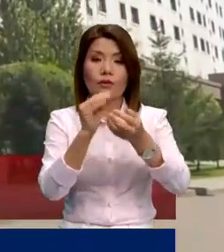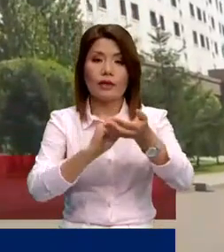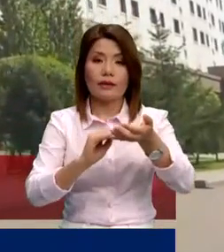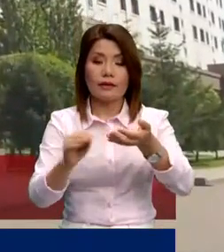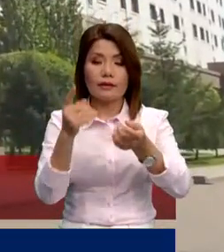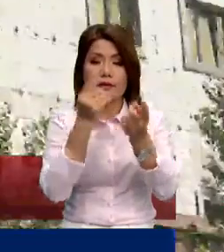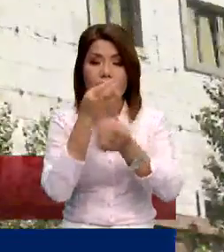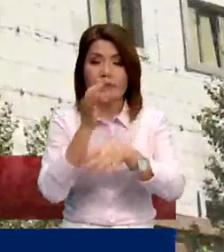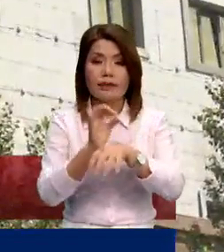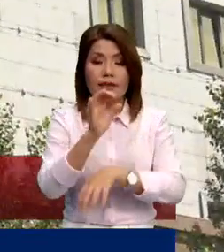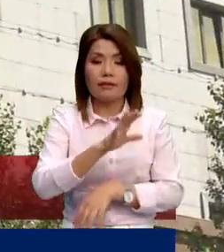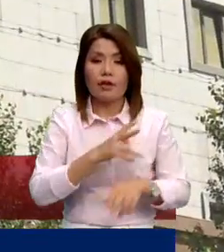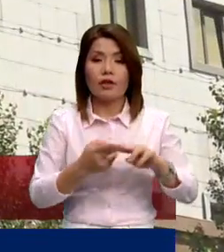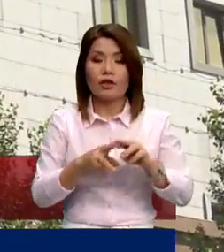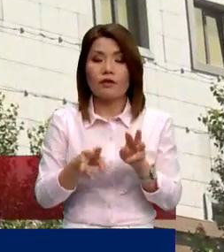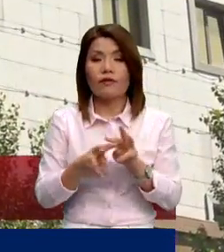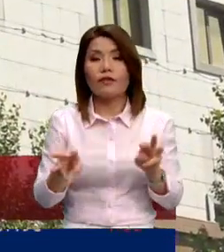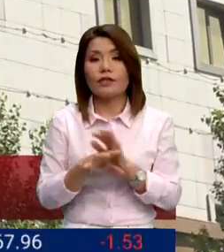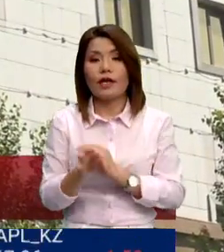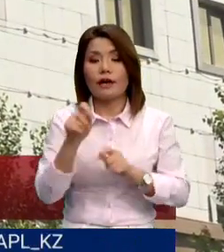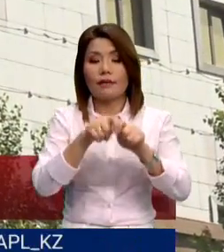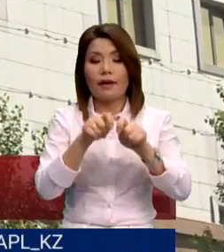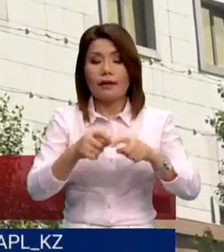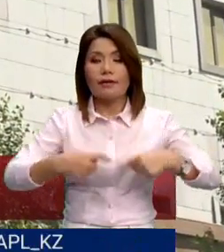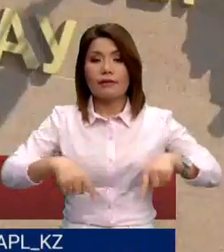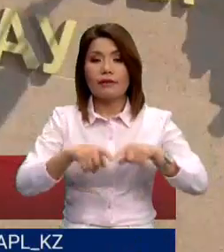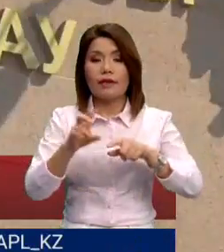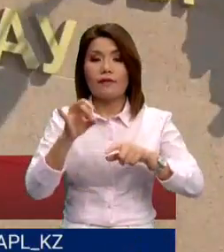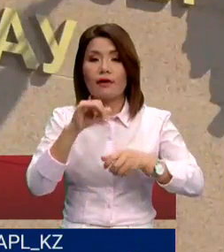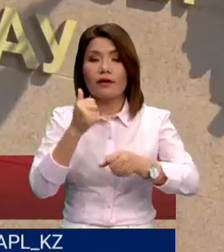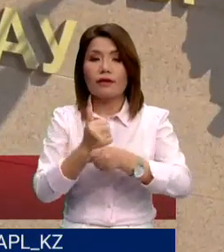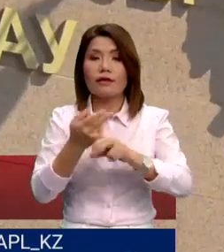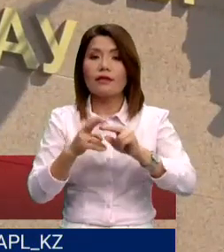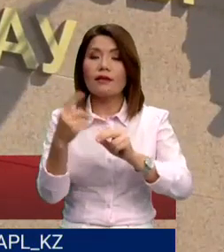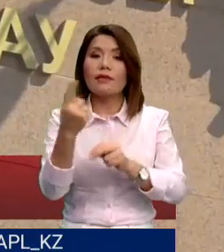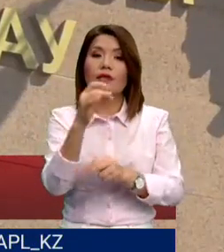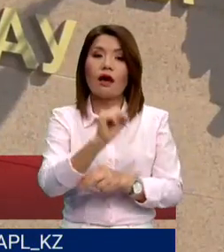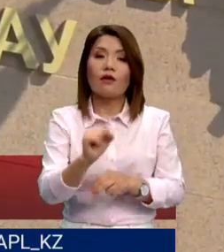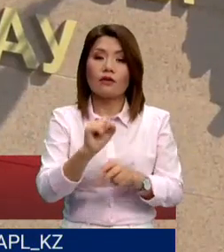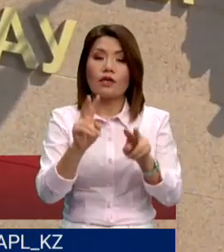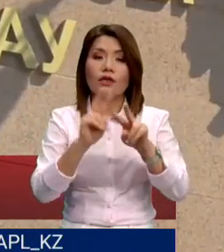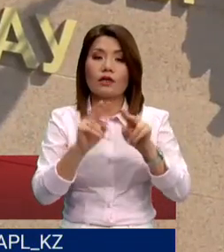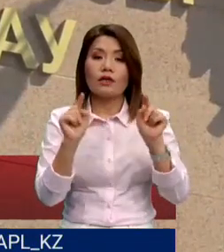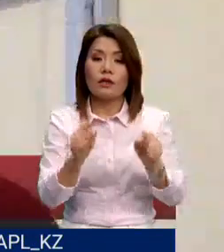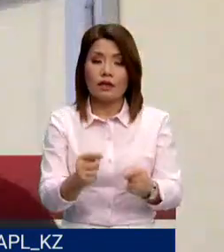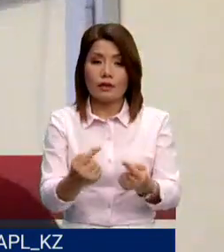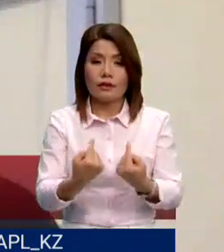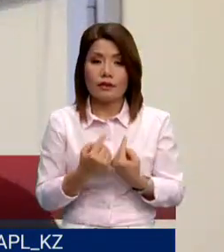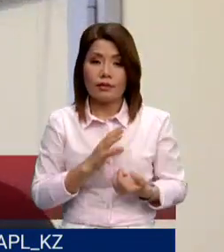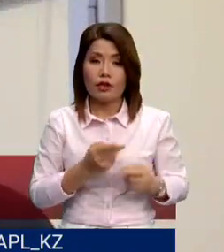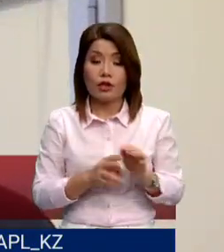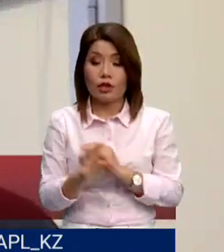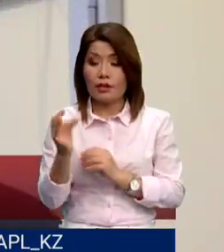жеткізді. Экс-вице-министр қаржылық мониторинг агенттігі соның негізінде 1 тамызда мені қамауға алды деп отыр. Сол